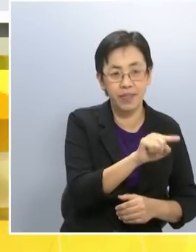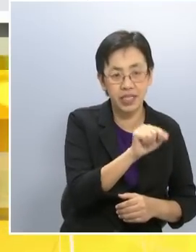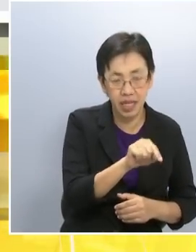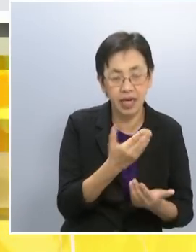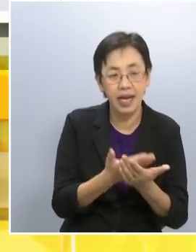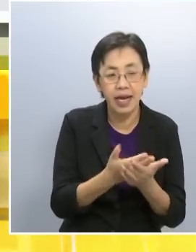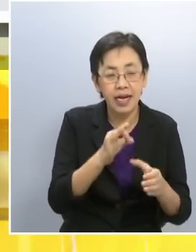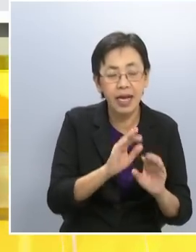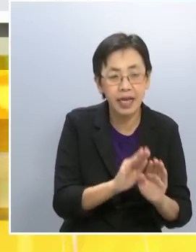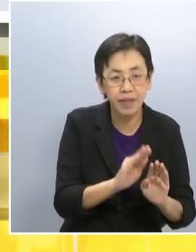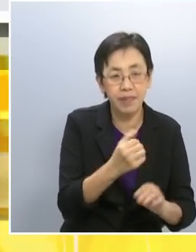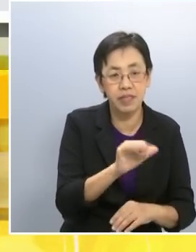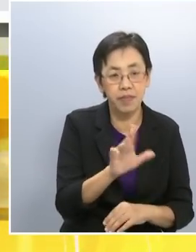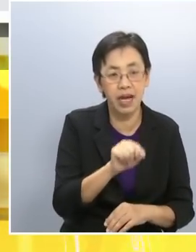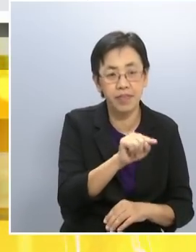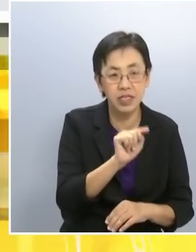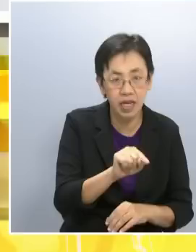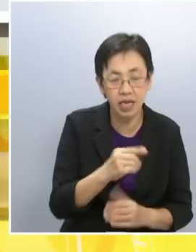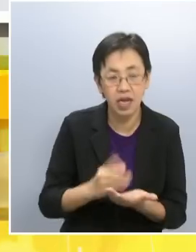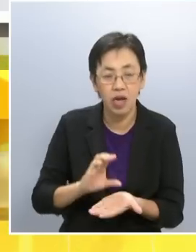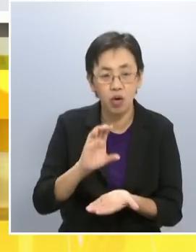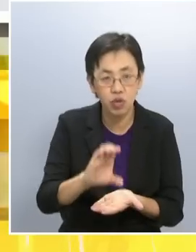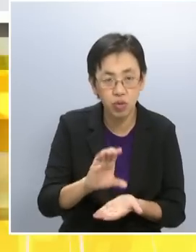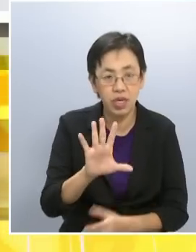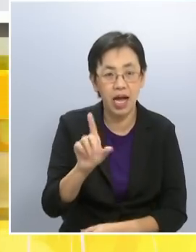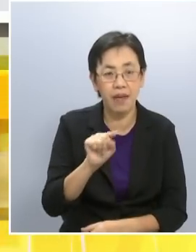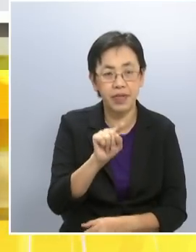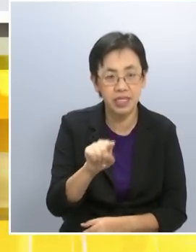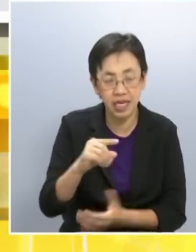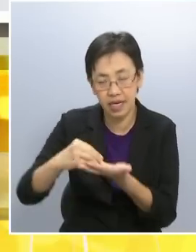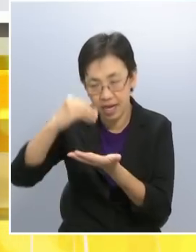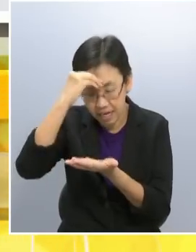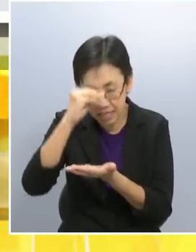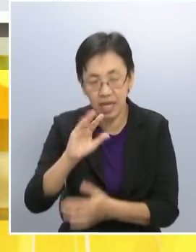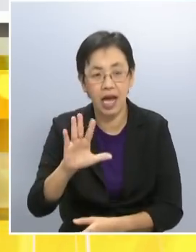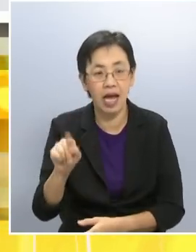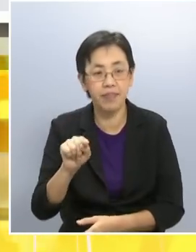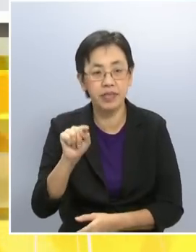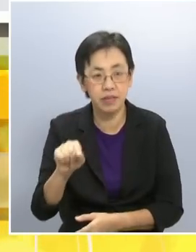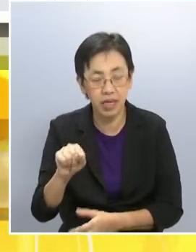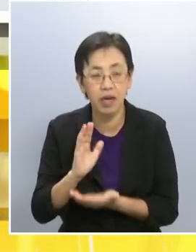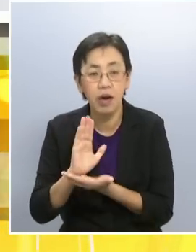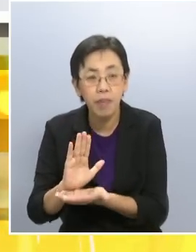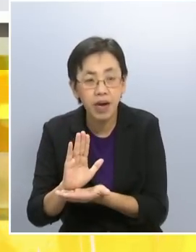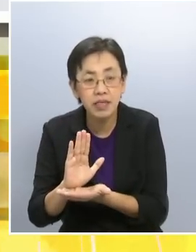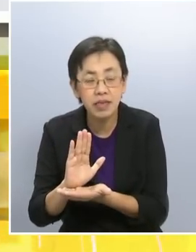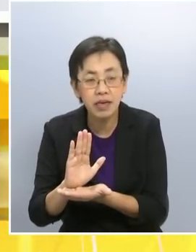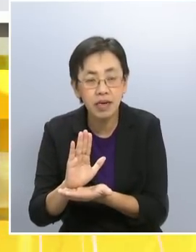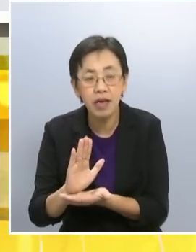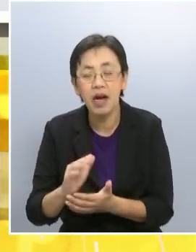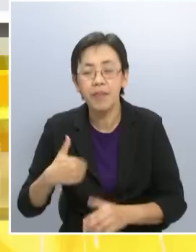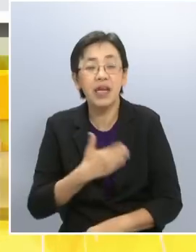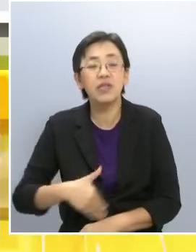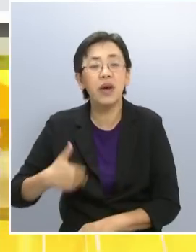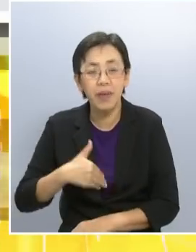เงิน 15% ลงทุน 5% การศึกษา 5% บริจาคแต่น้องเปลี่ยนเป็นสุขภาพนะ